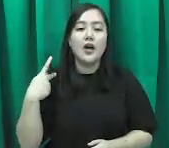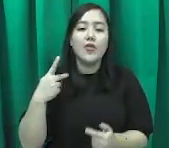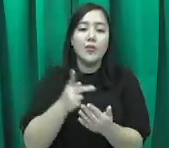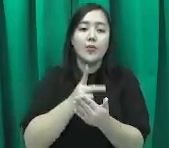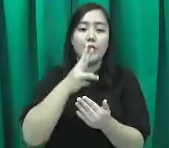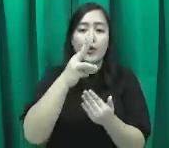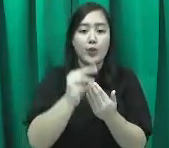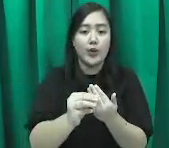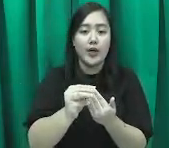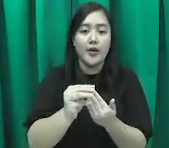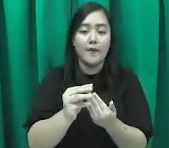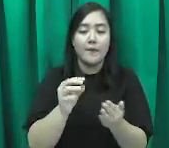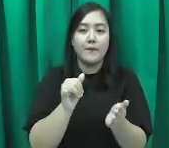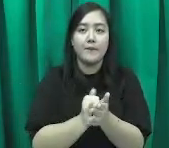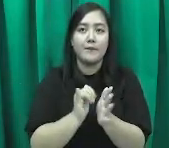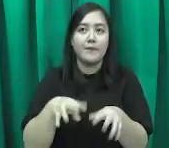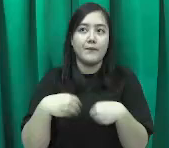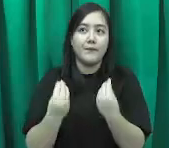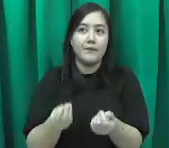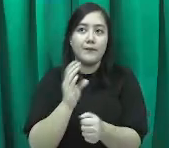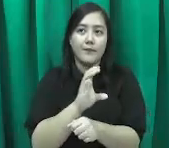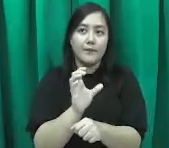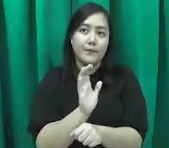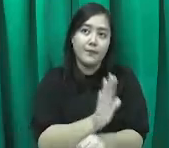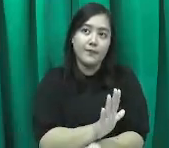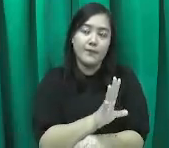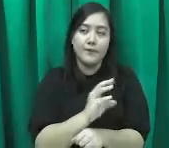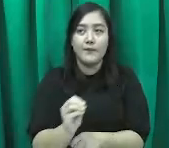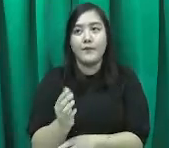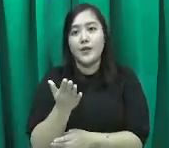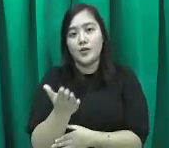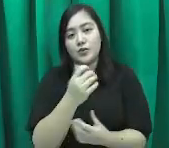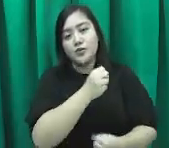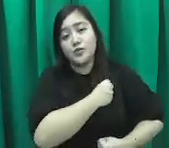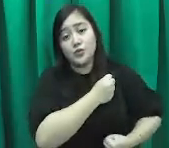ay ma-assign sa ibang lugar, kampante tayo na meron tayong church na